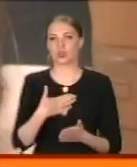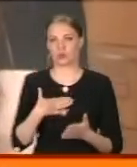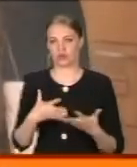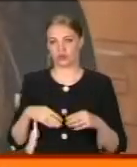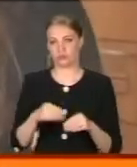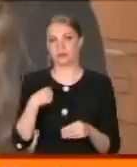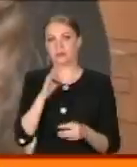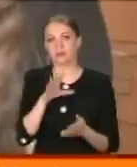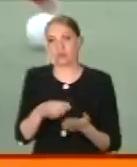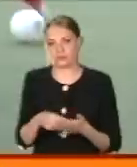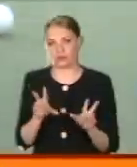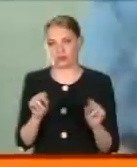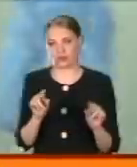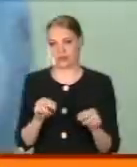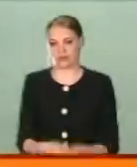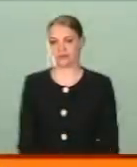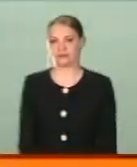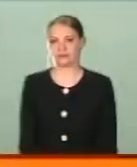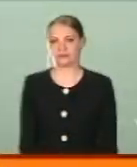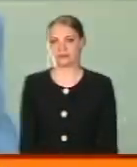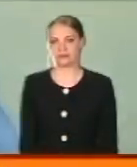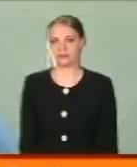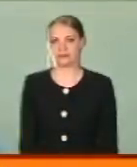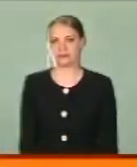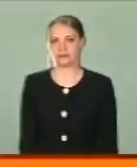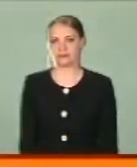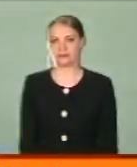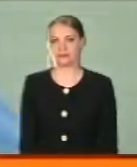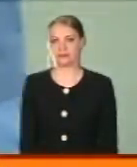сім'ї. Ми по-своєму щасливі. Олена Парай, Віталій Гаврилець. Програма «Вікна», СТБ.